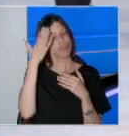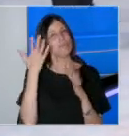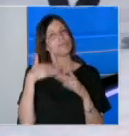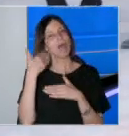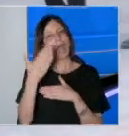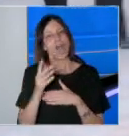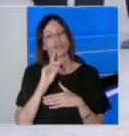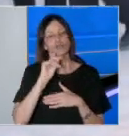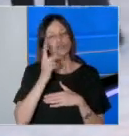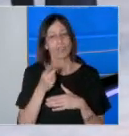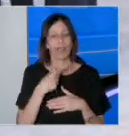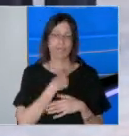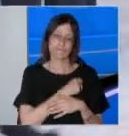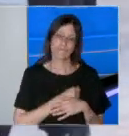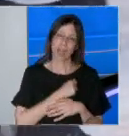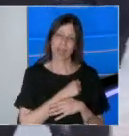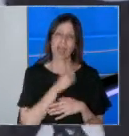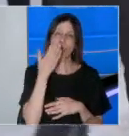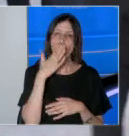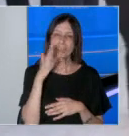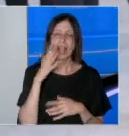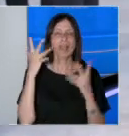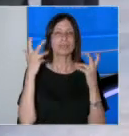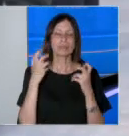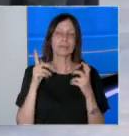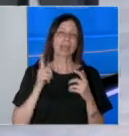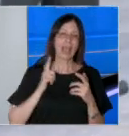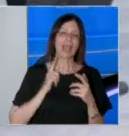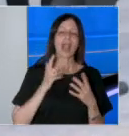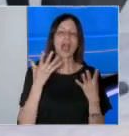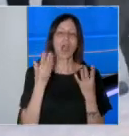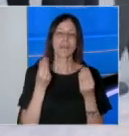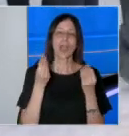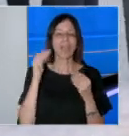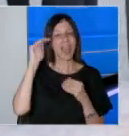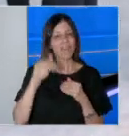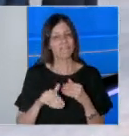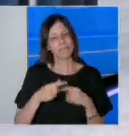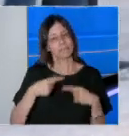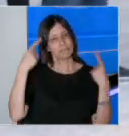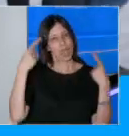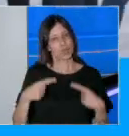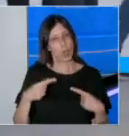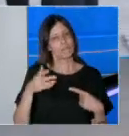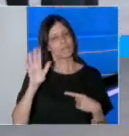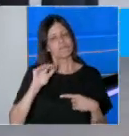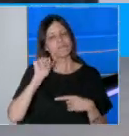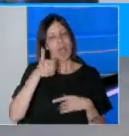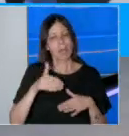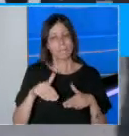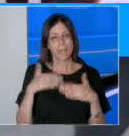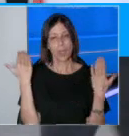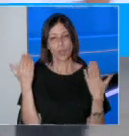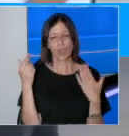שנה אבלה. הכותל פה מחכה להרבה אלפים היום, הרבה אלפים מחר בבוקר,